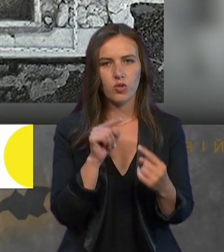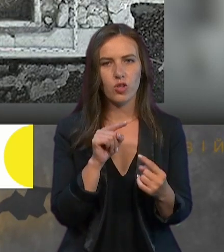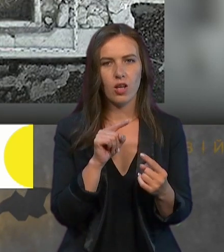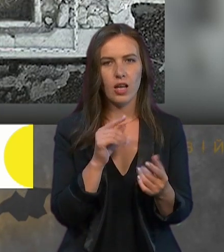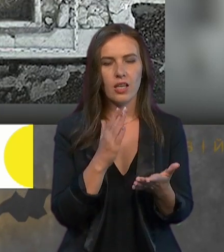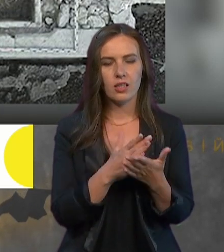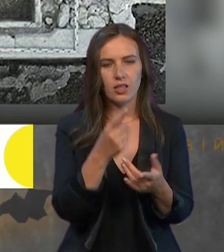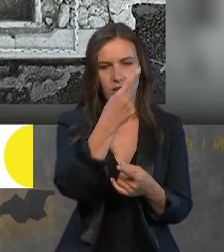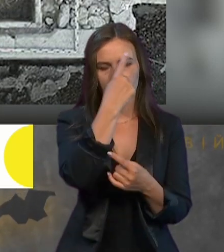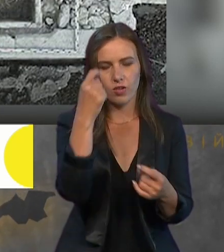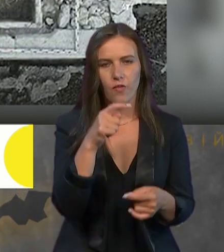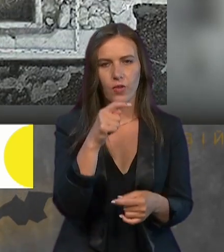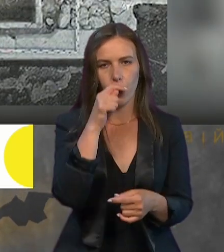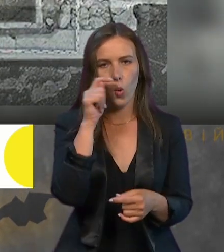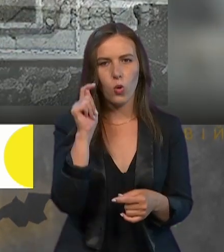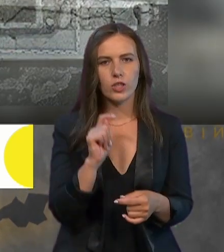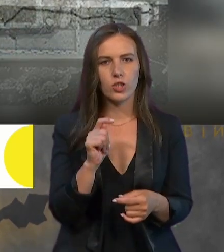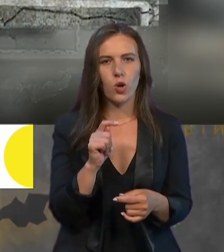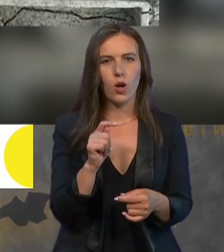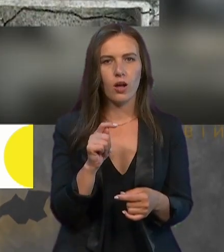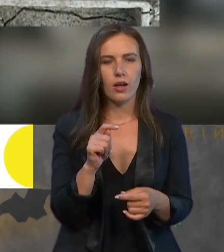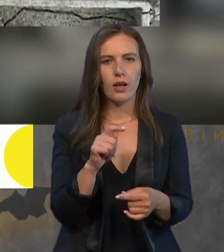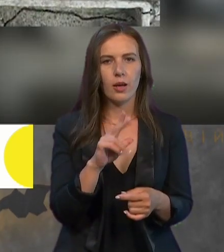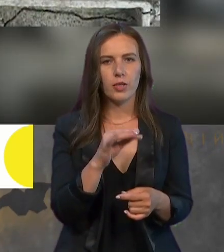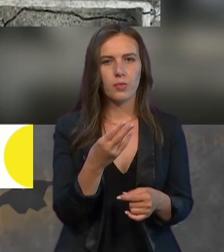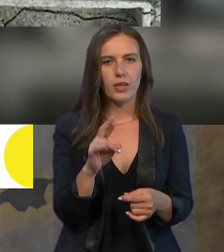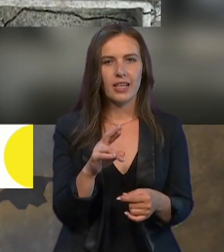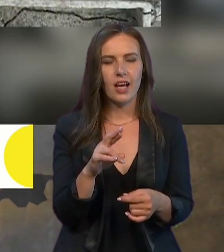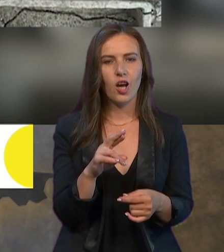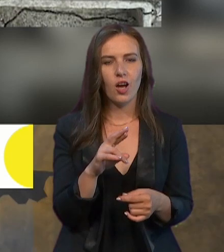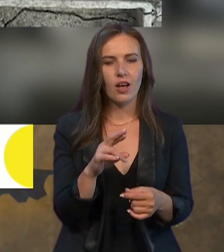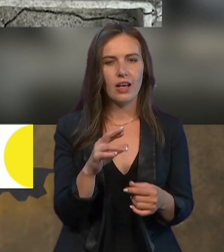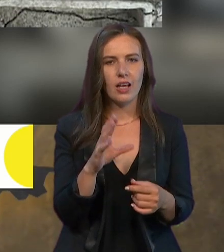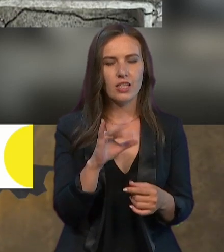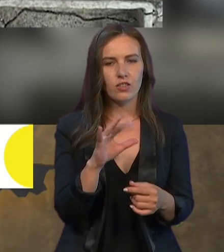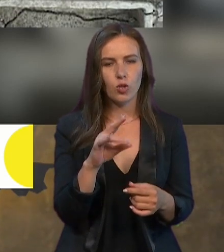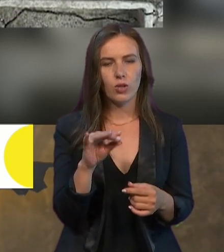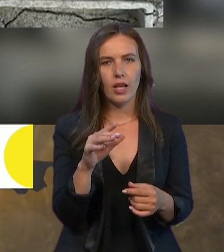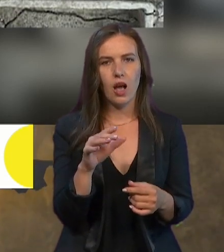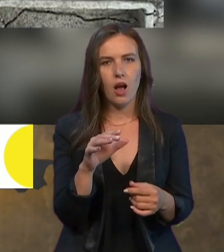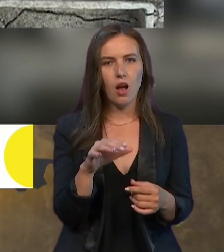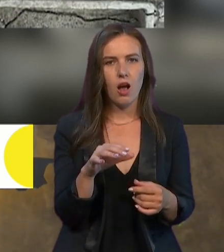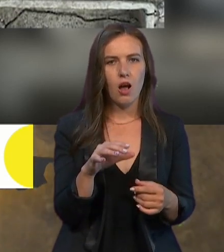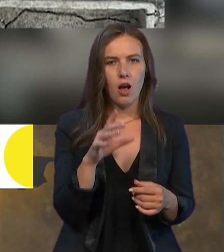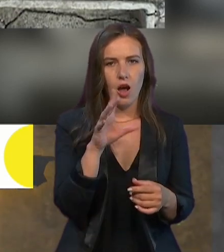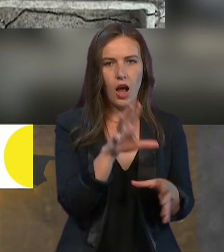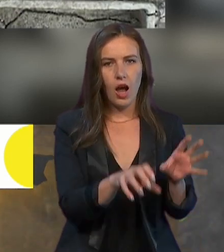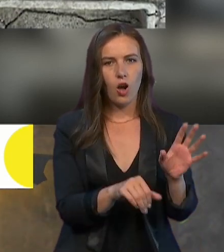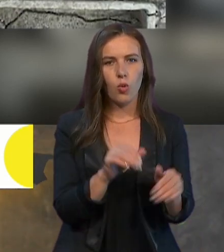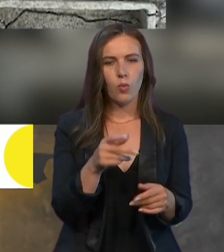посилаючись на інформацію від українського підпілля у Севастополі, повідомляють, що окупанти готуються до пограбування